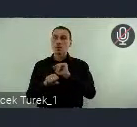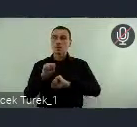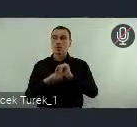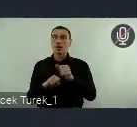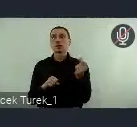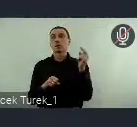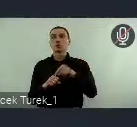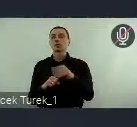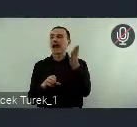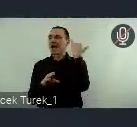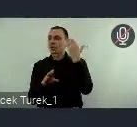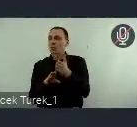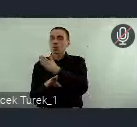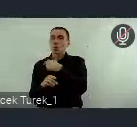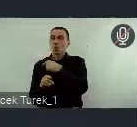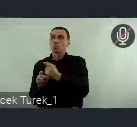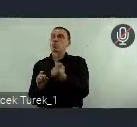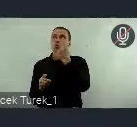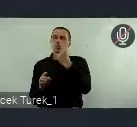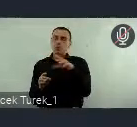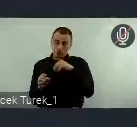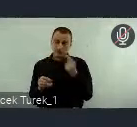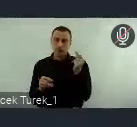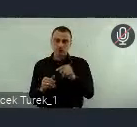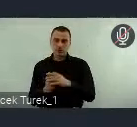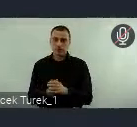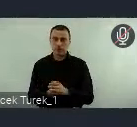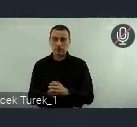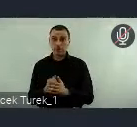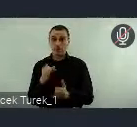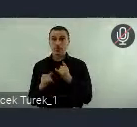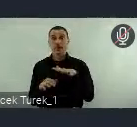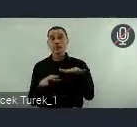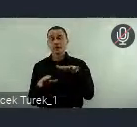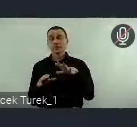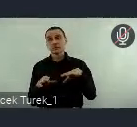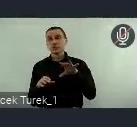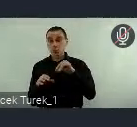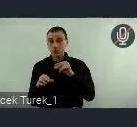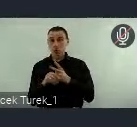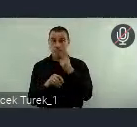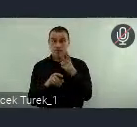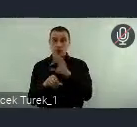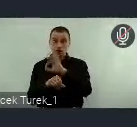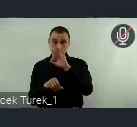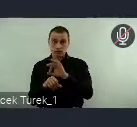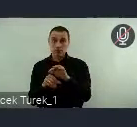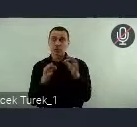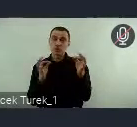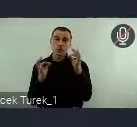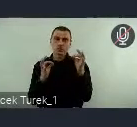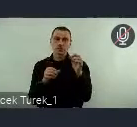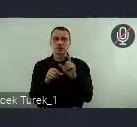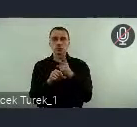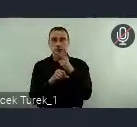nigdy nie było to właśnie uciekły normą stanie się to że miejsce jest dostępny architektonicznie że informacja jest dostępna cyfrowo i tak dalej kiedy